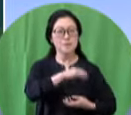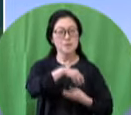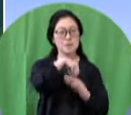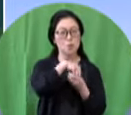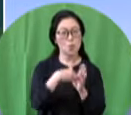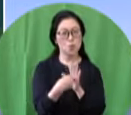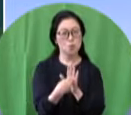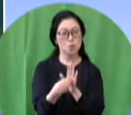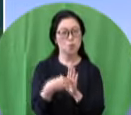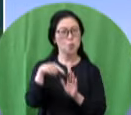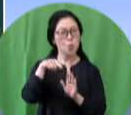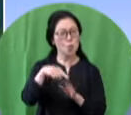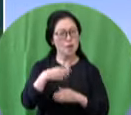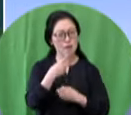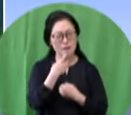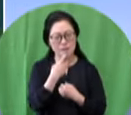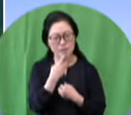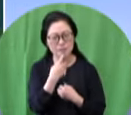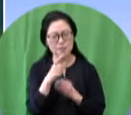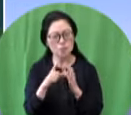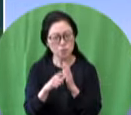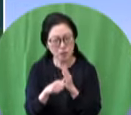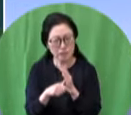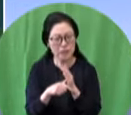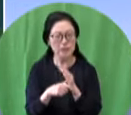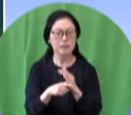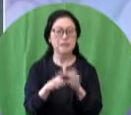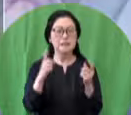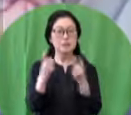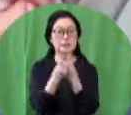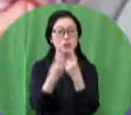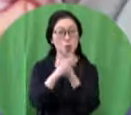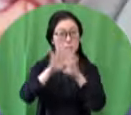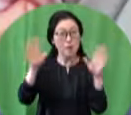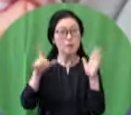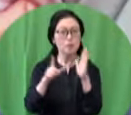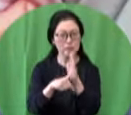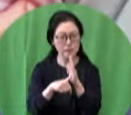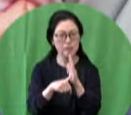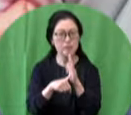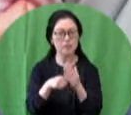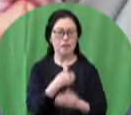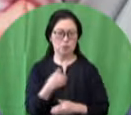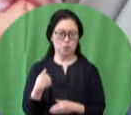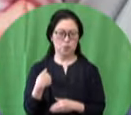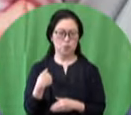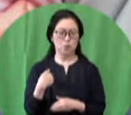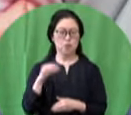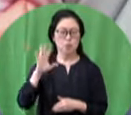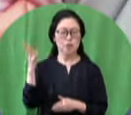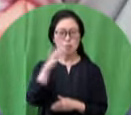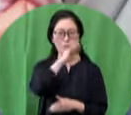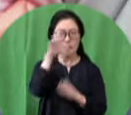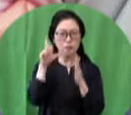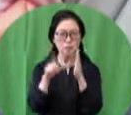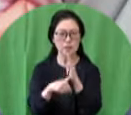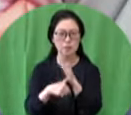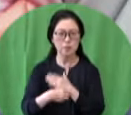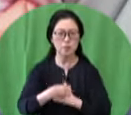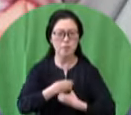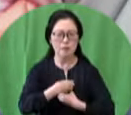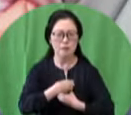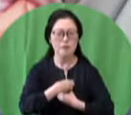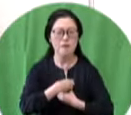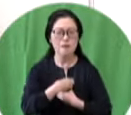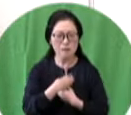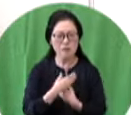心筋梗塞は前兆の段階で治療ができればほぼ回復しますが、一度なってしまうとその後に不安を残す